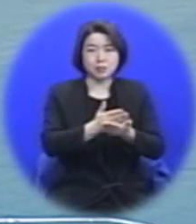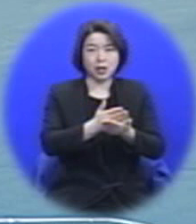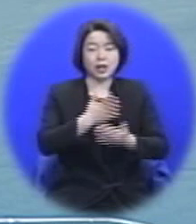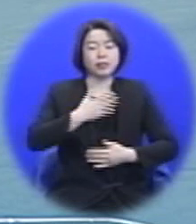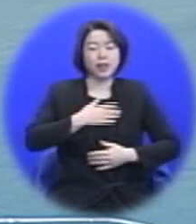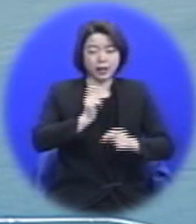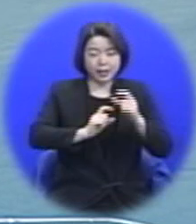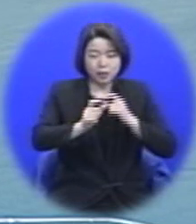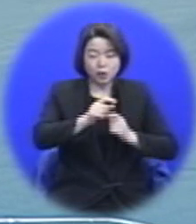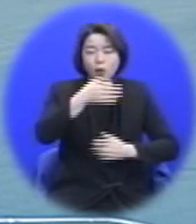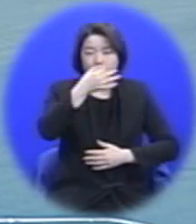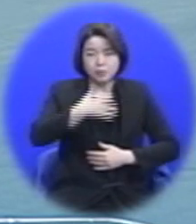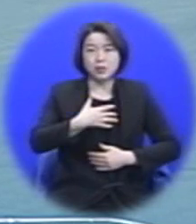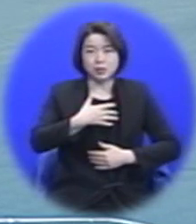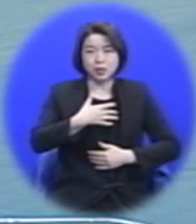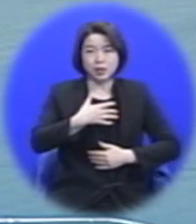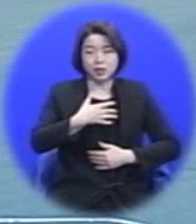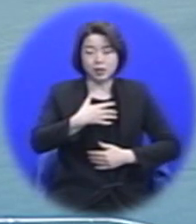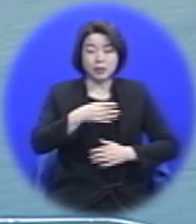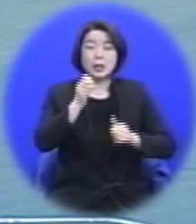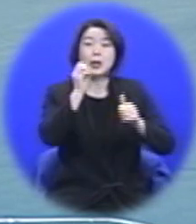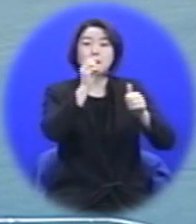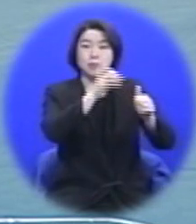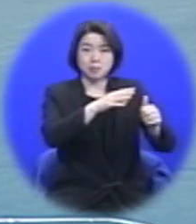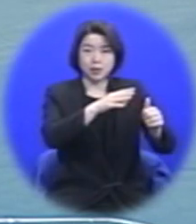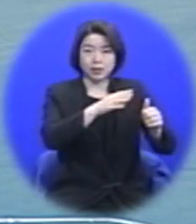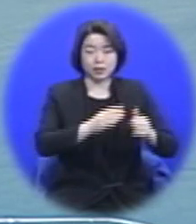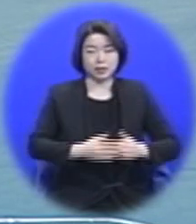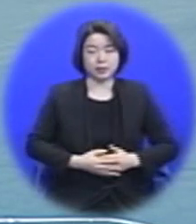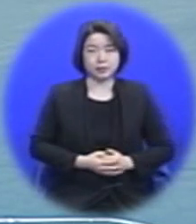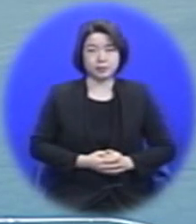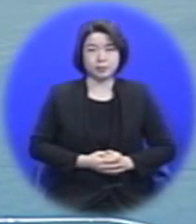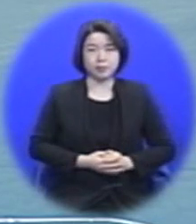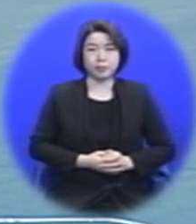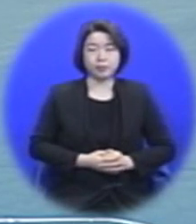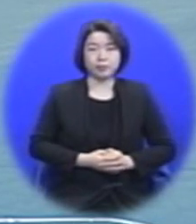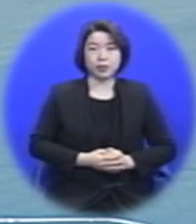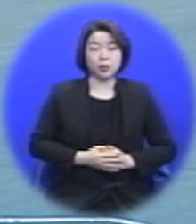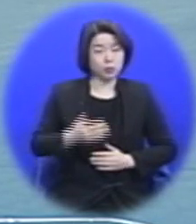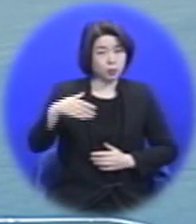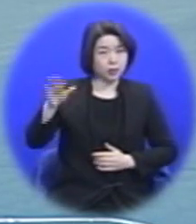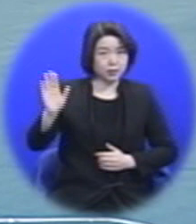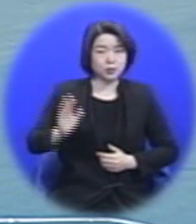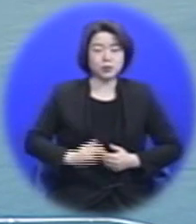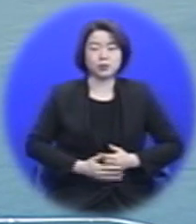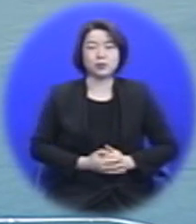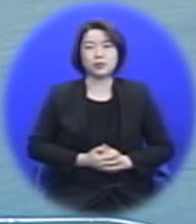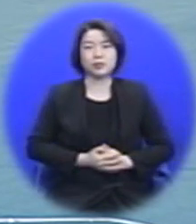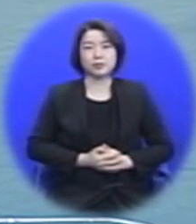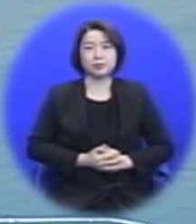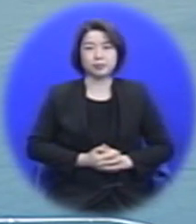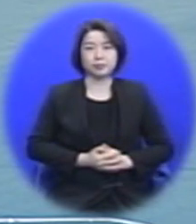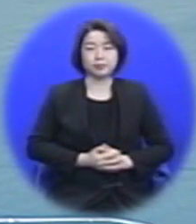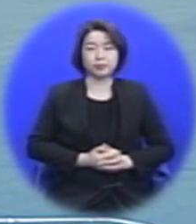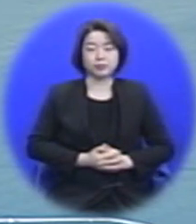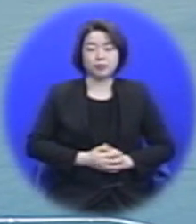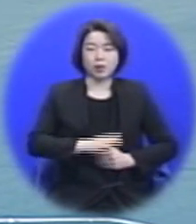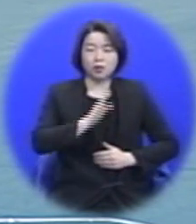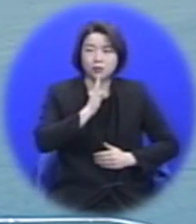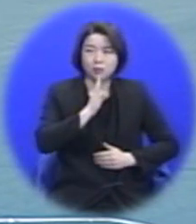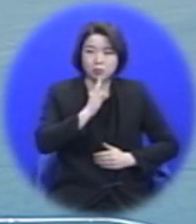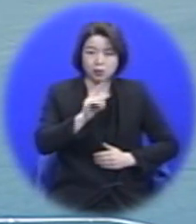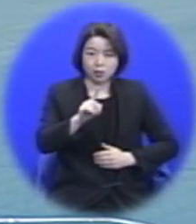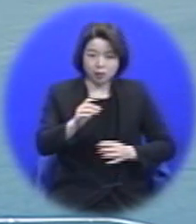힘들다. 그렇게 말하라 그러셨습니다. 그리고 갔어요. 정말